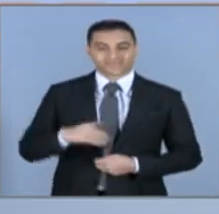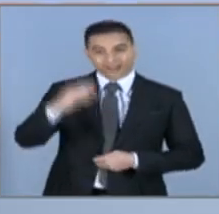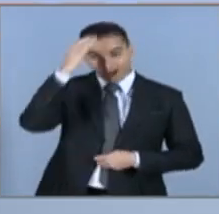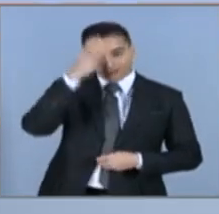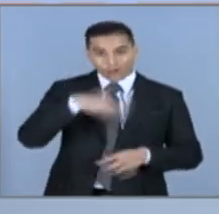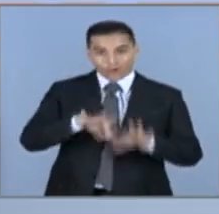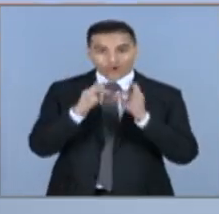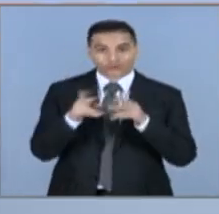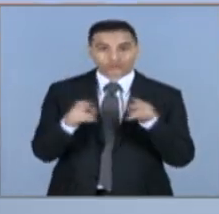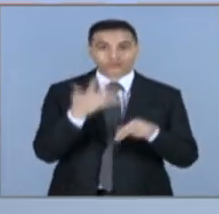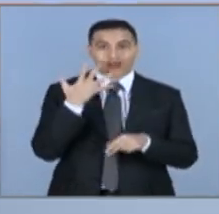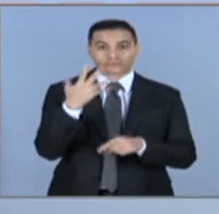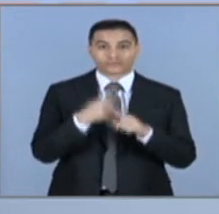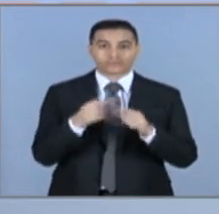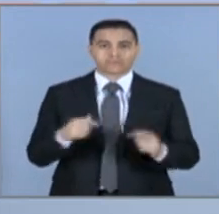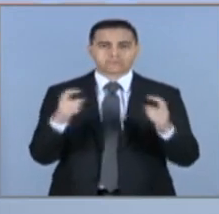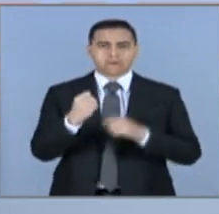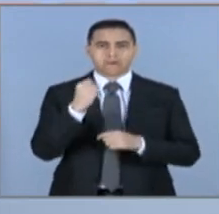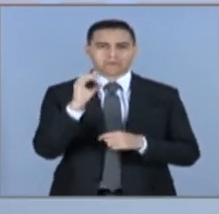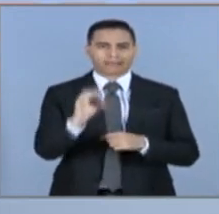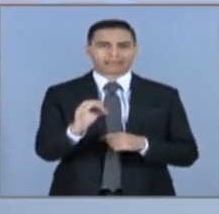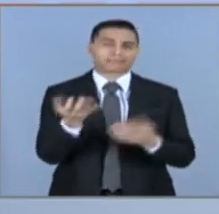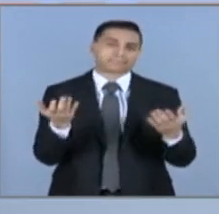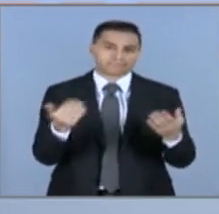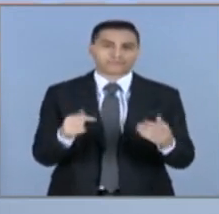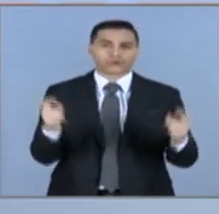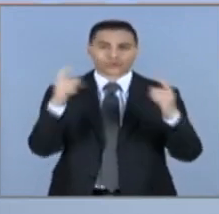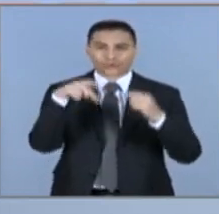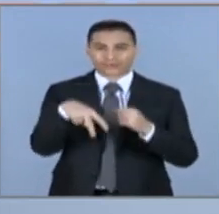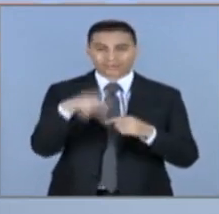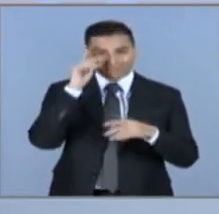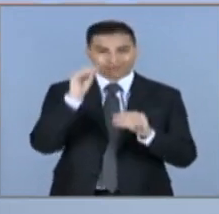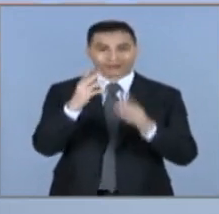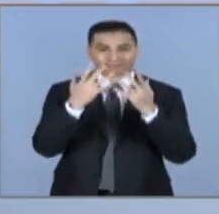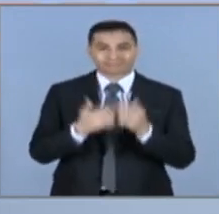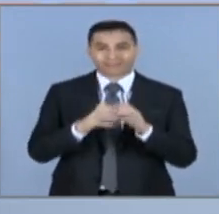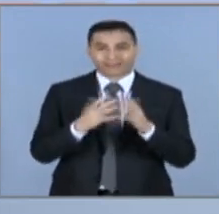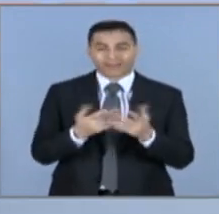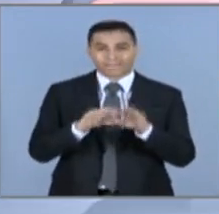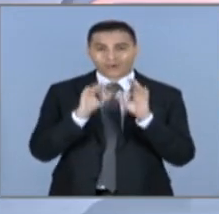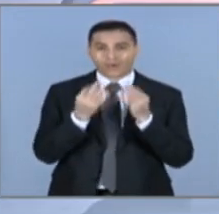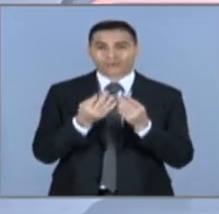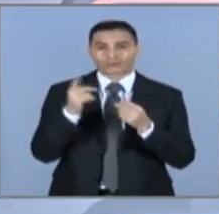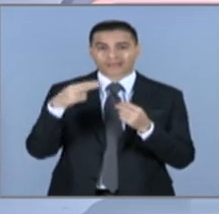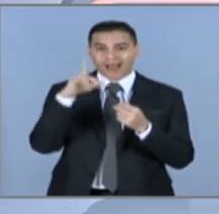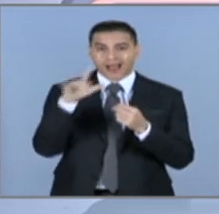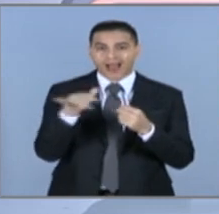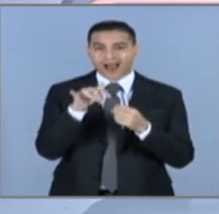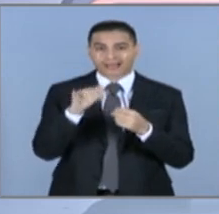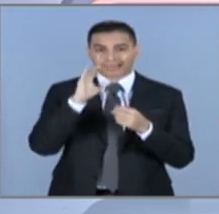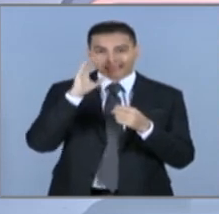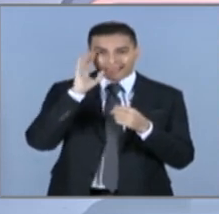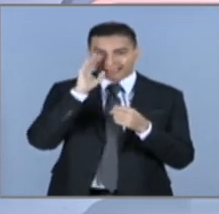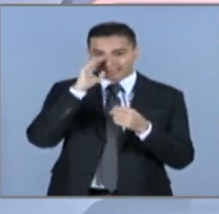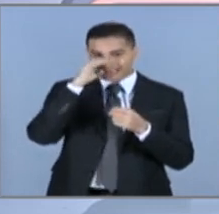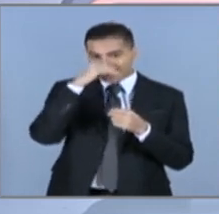كرة العائلات الموسم الخامس ومباراة قوية جدا في دور الثمانية، وهفكركم بالنتيجة. عائلة علي